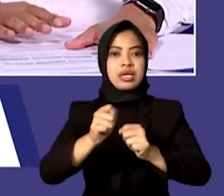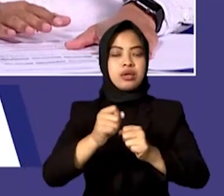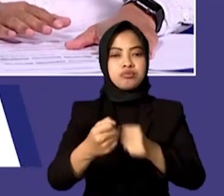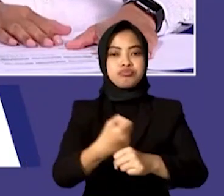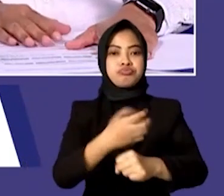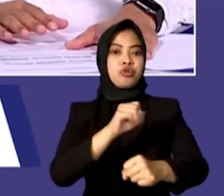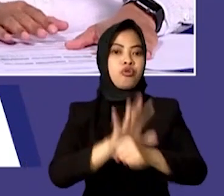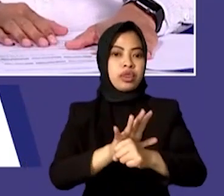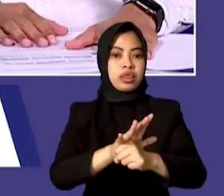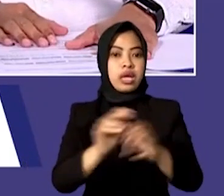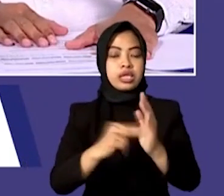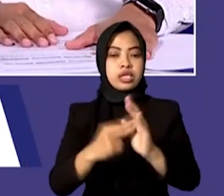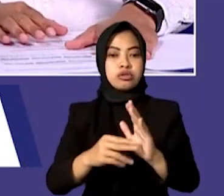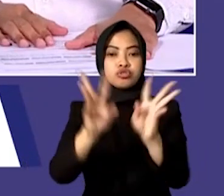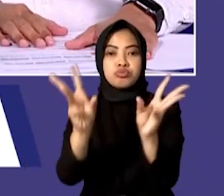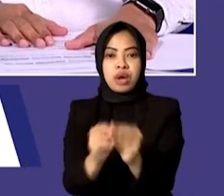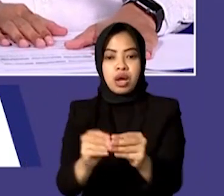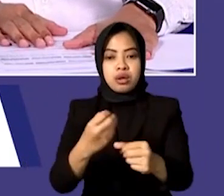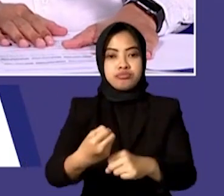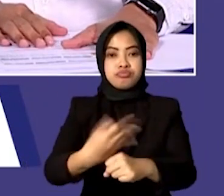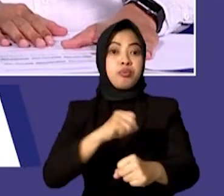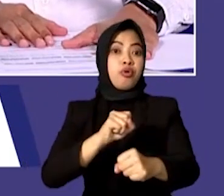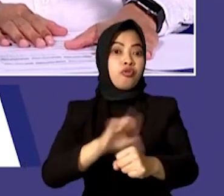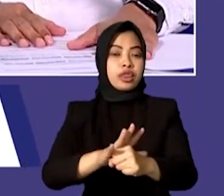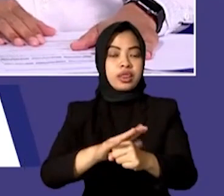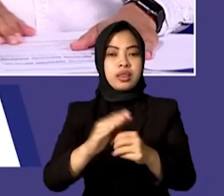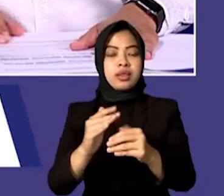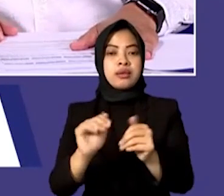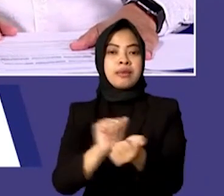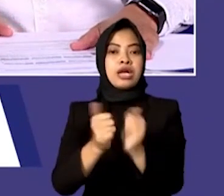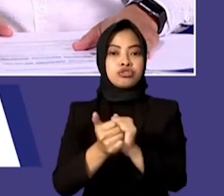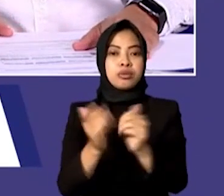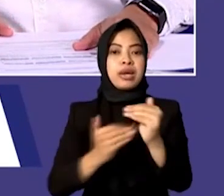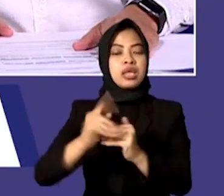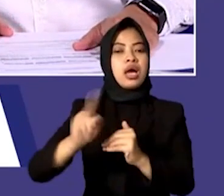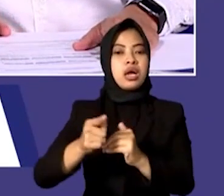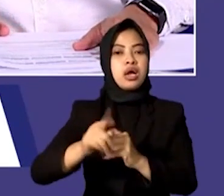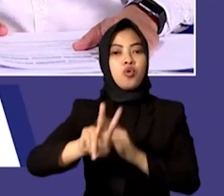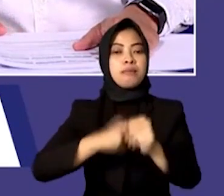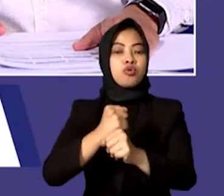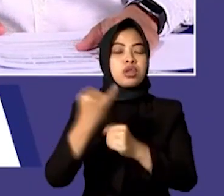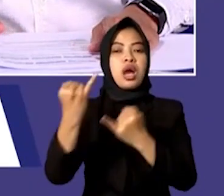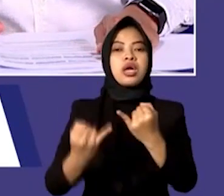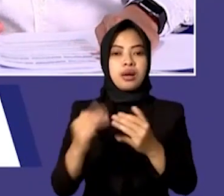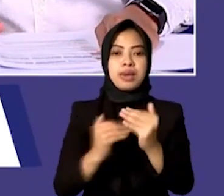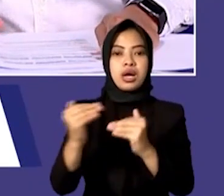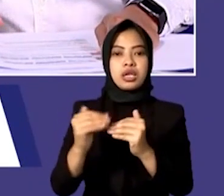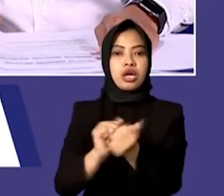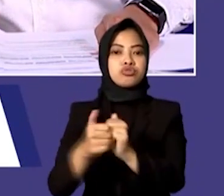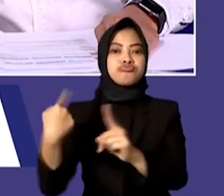sehingga jumlah orang yang terkonfirmasi coffee 19 meningkat pada dua pekan terakhir